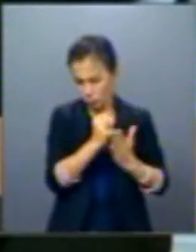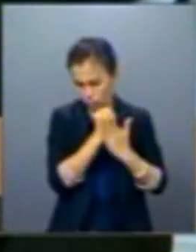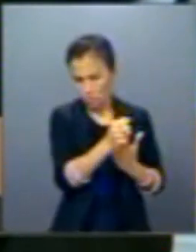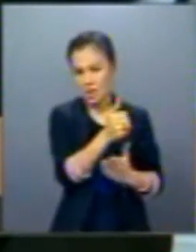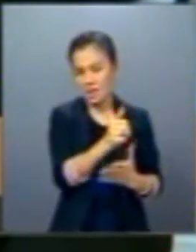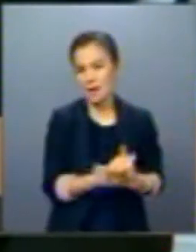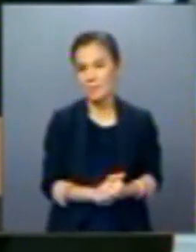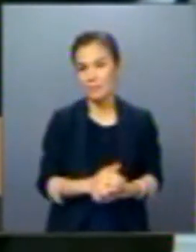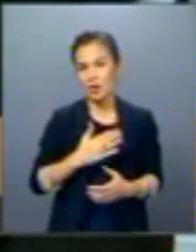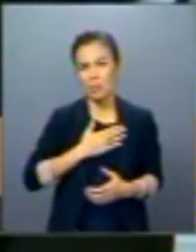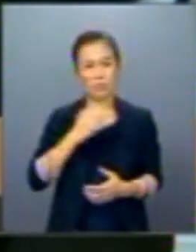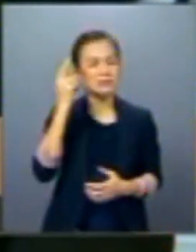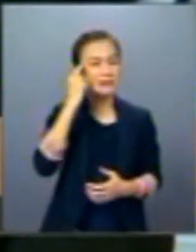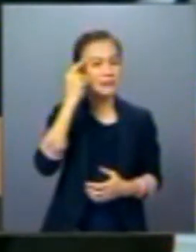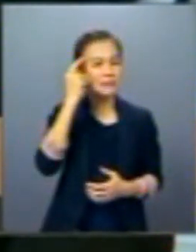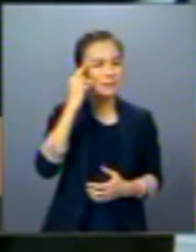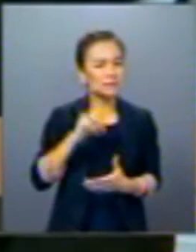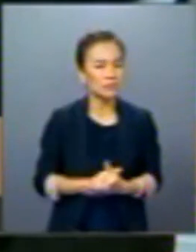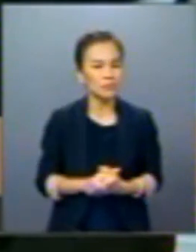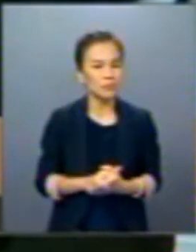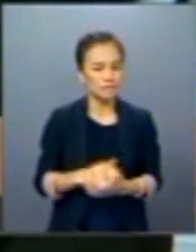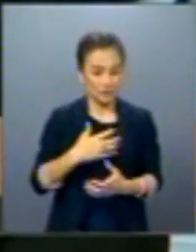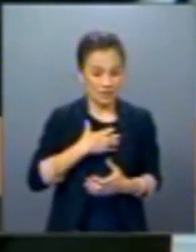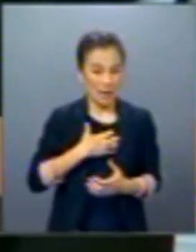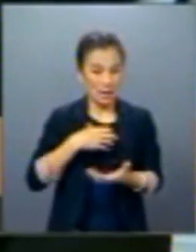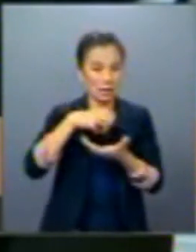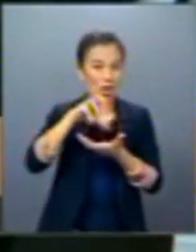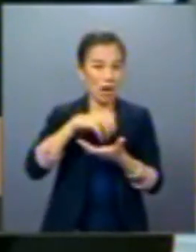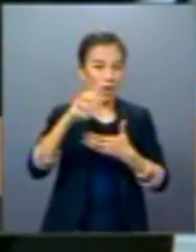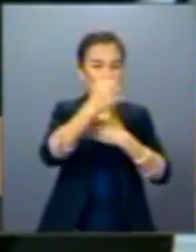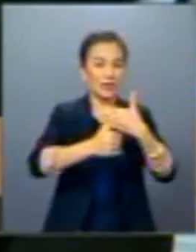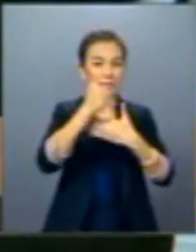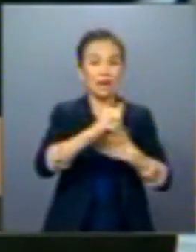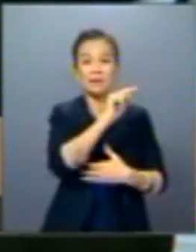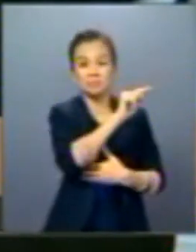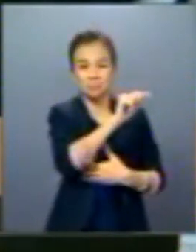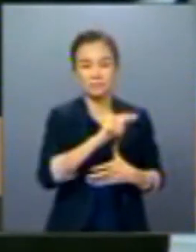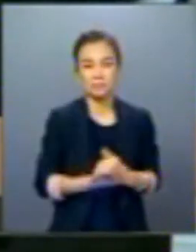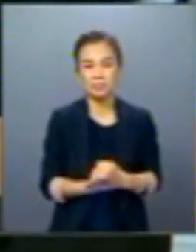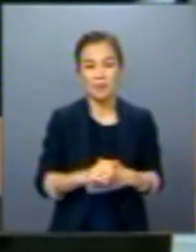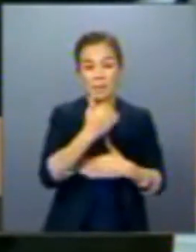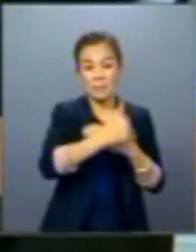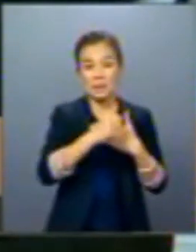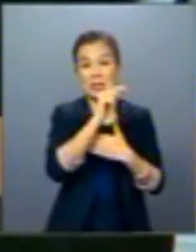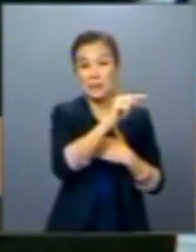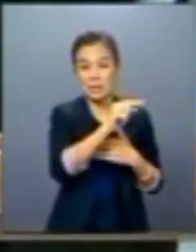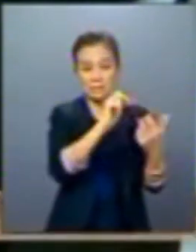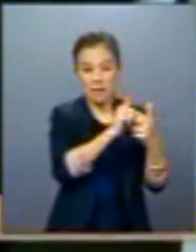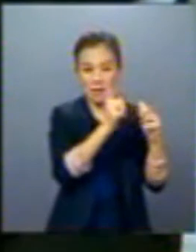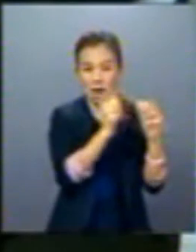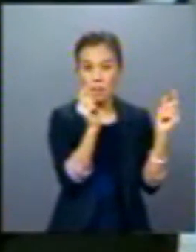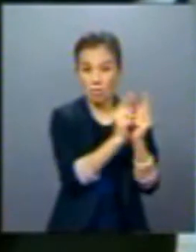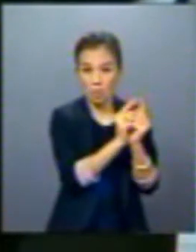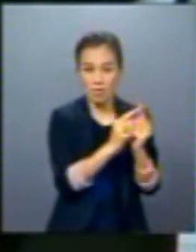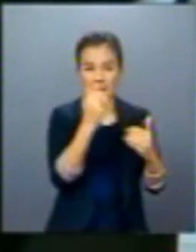ผมอยากจะยกประเด็นในต่างประเทศนะครับที่เขาเป็นประเทศที่เกิดขึ้นแล้วอย่างเช่นประเทศนอร์เว